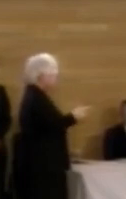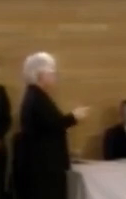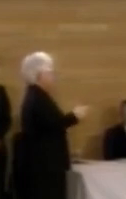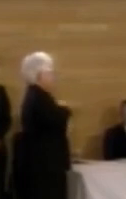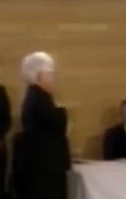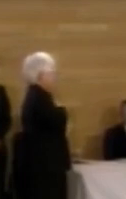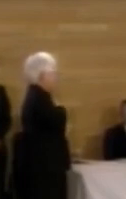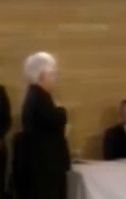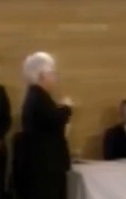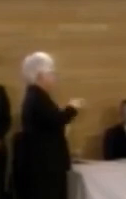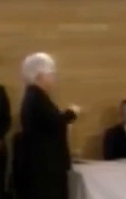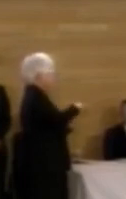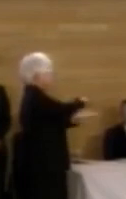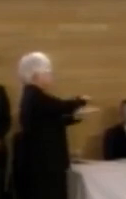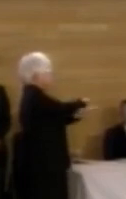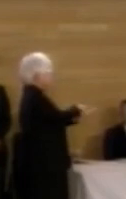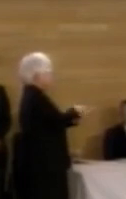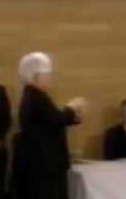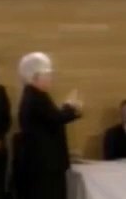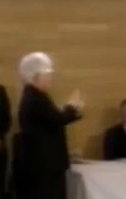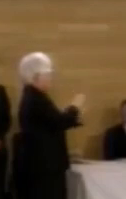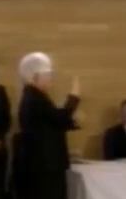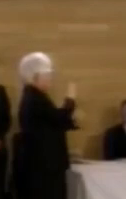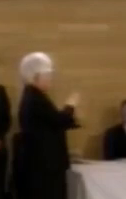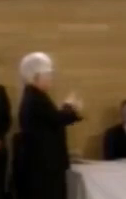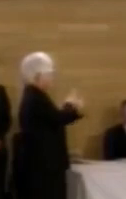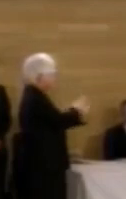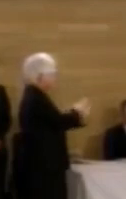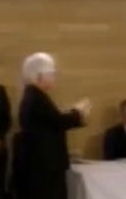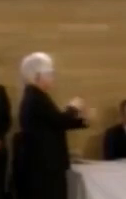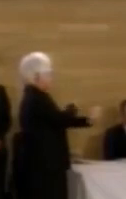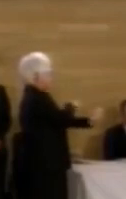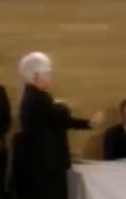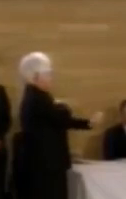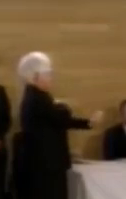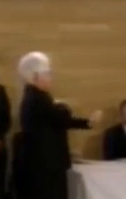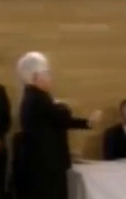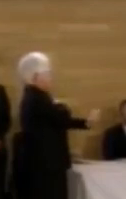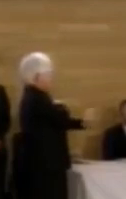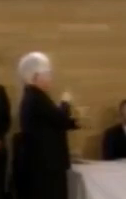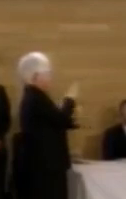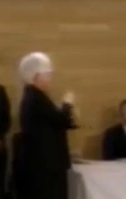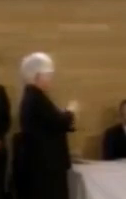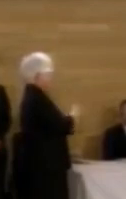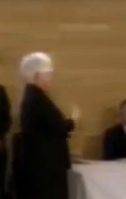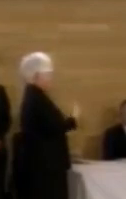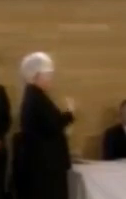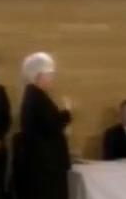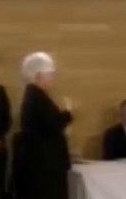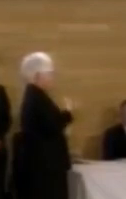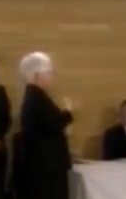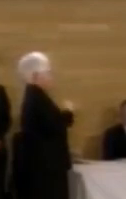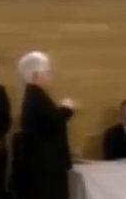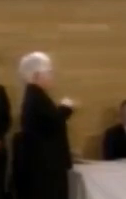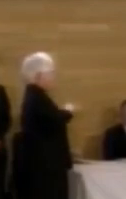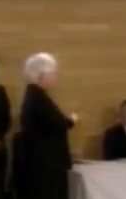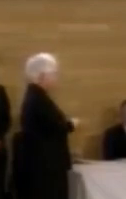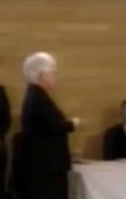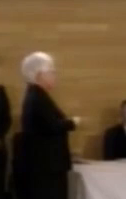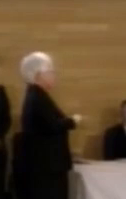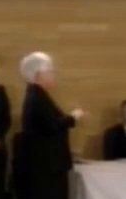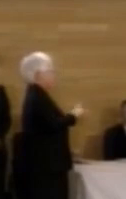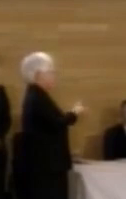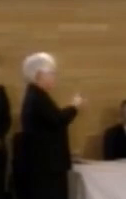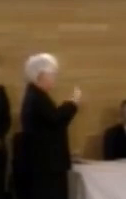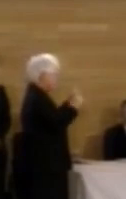地域防災力の向上と災害に強い安全安心な